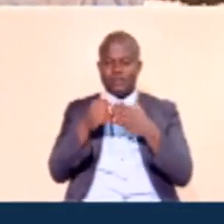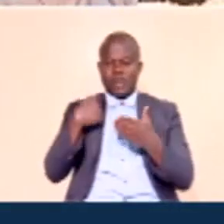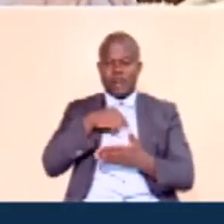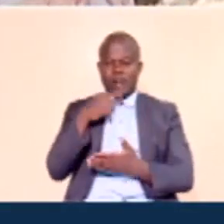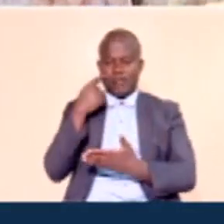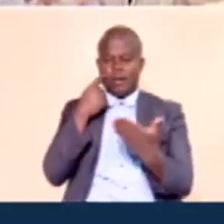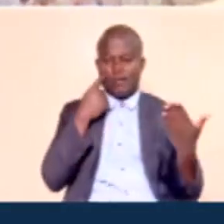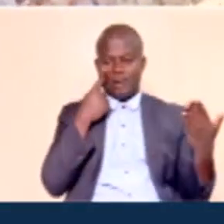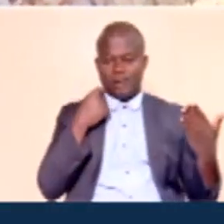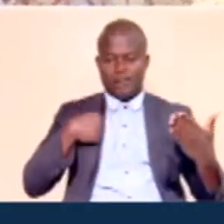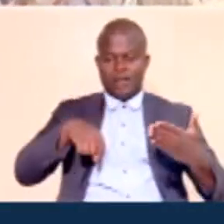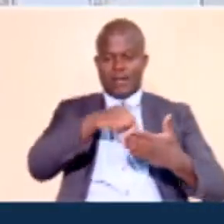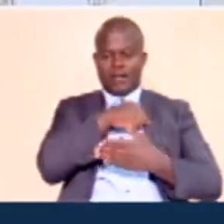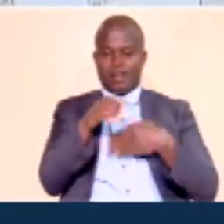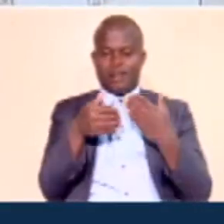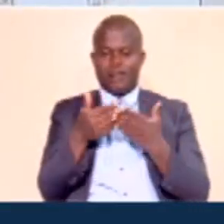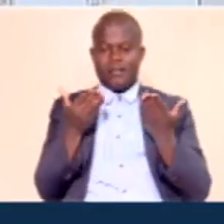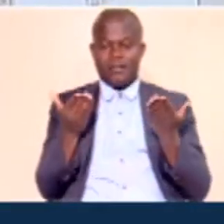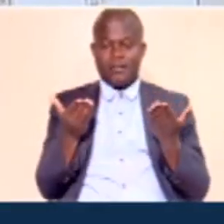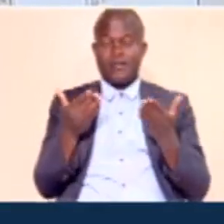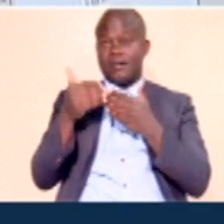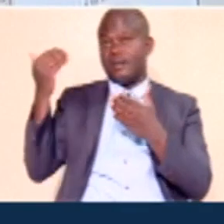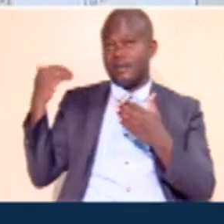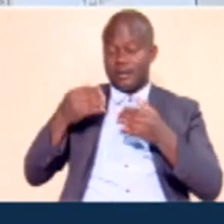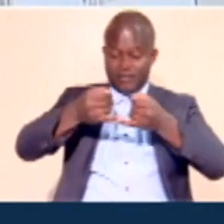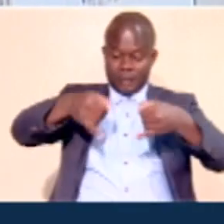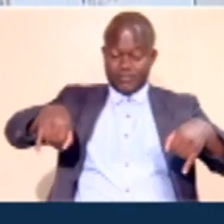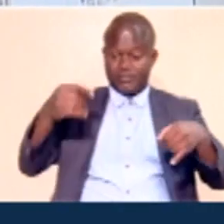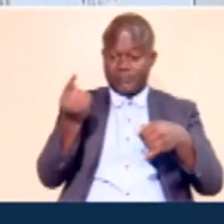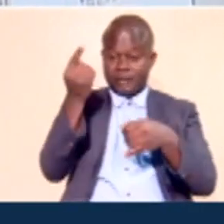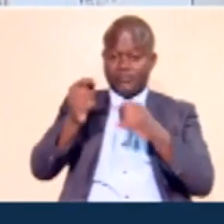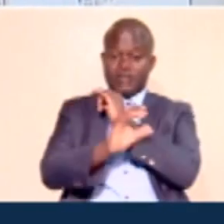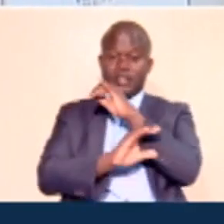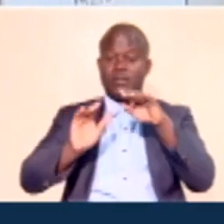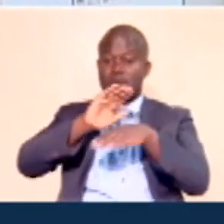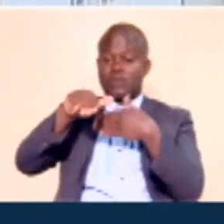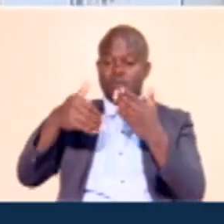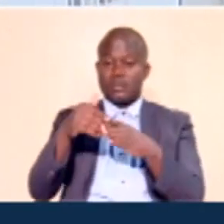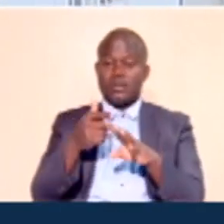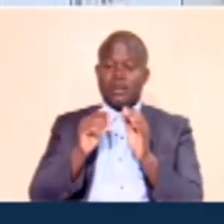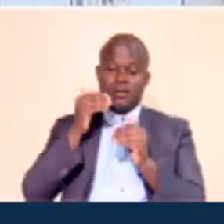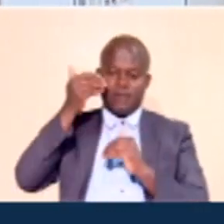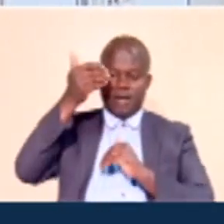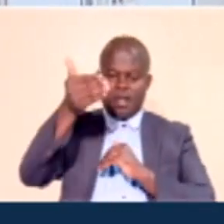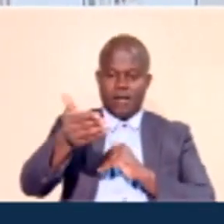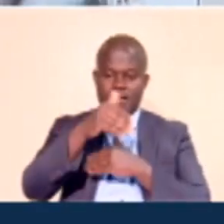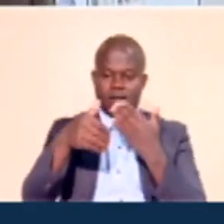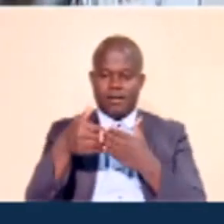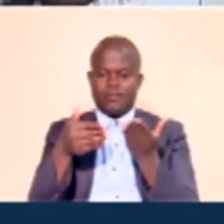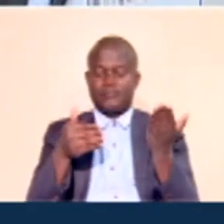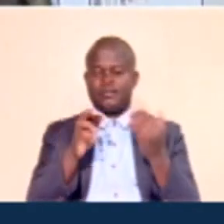bavuga ko bitakomeje kuzamuka mbere akato kahaye kagafata igihugu cyose ariko nyuma